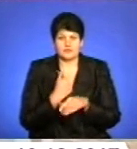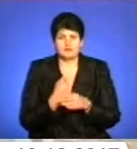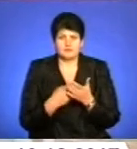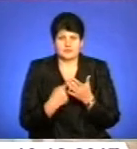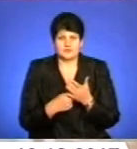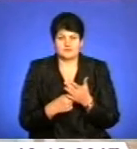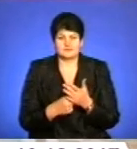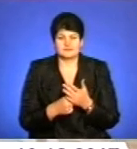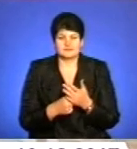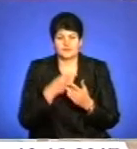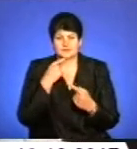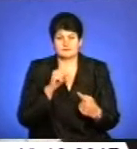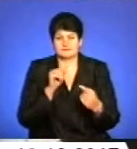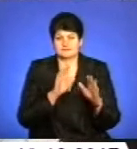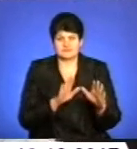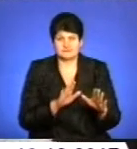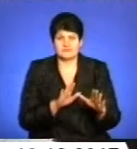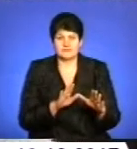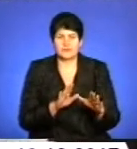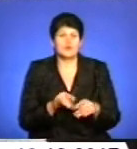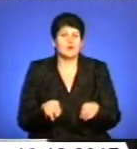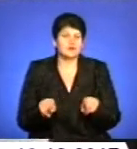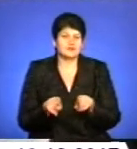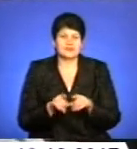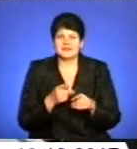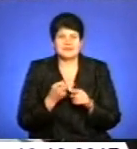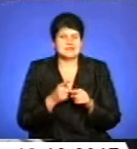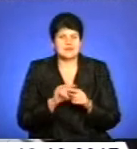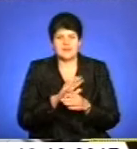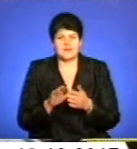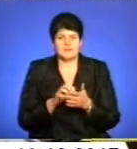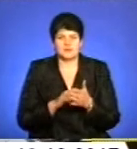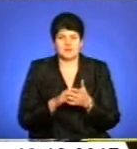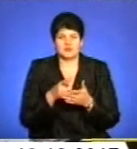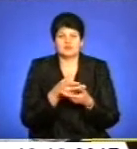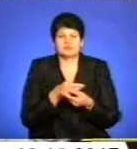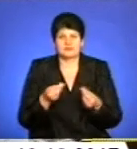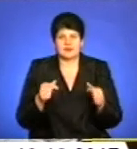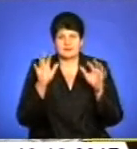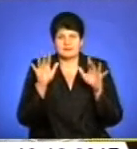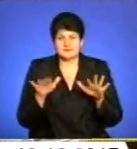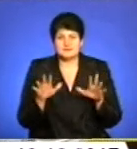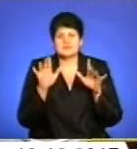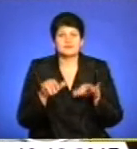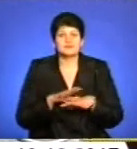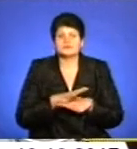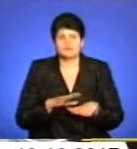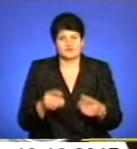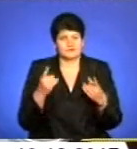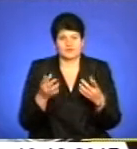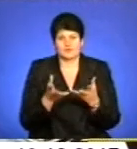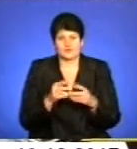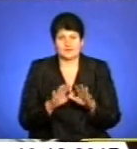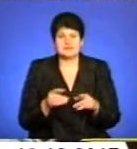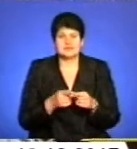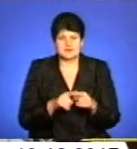цукроварів заперечують. Однозначно, це не є причина того, що росте на сніг, тому що снігу не було великої кількості.